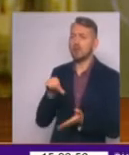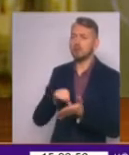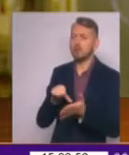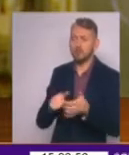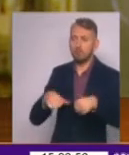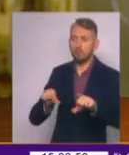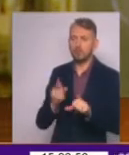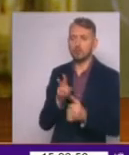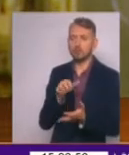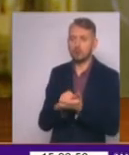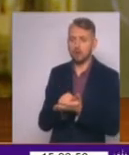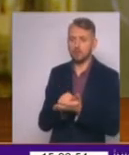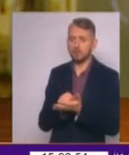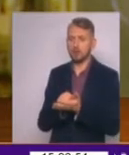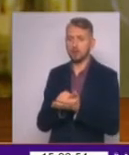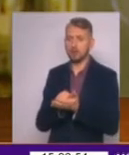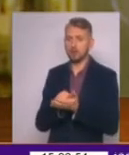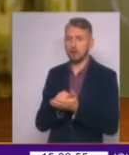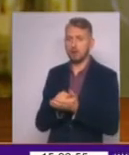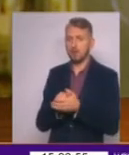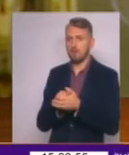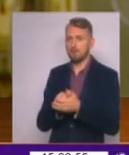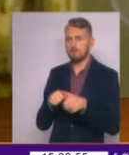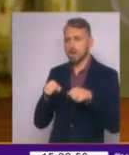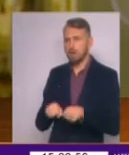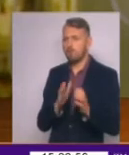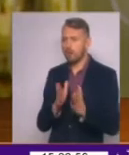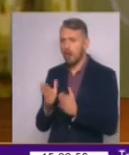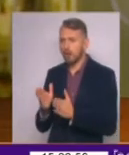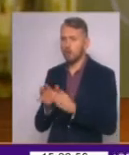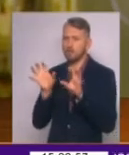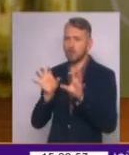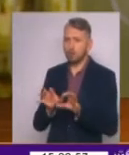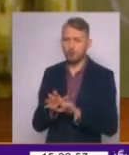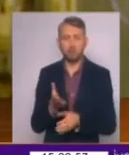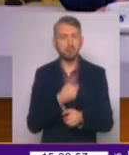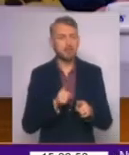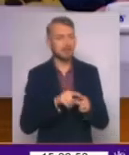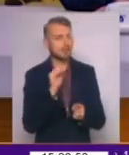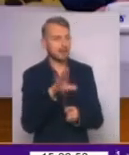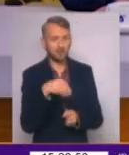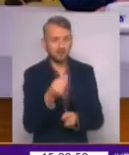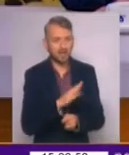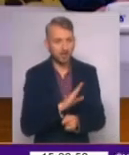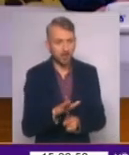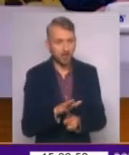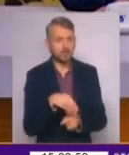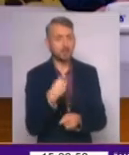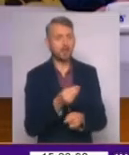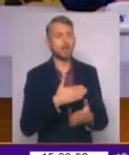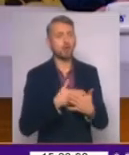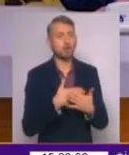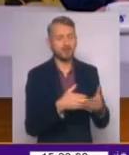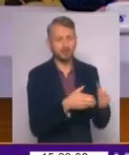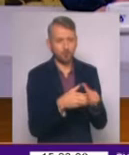який займається фактично правопорядком, законністю та іншими питаннями. Ми ці посвідчення не видавали. Видавали громадські формування,